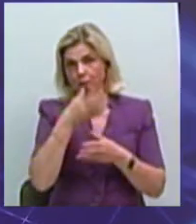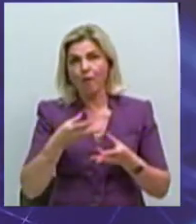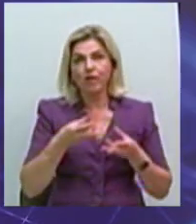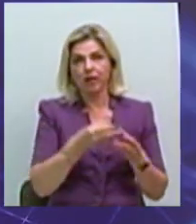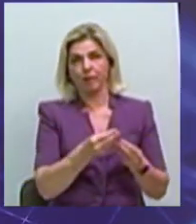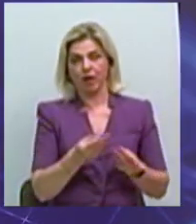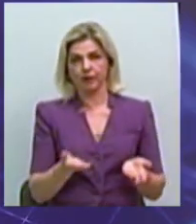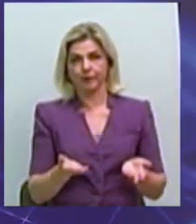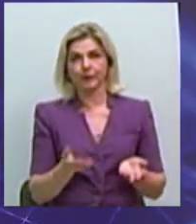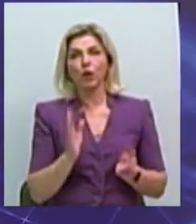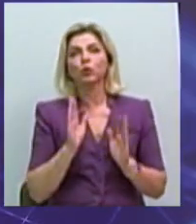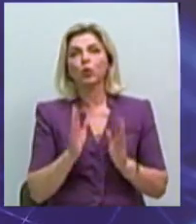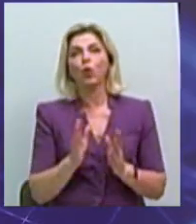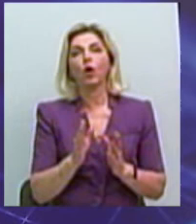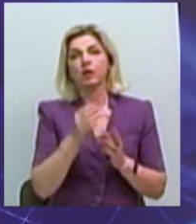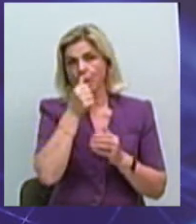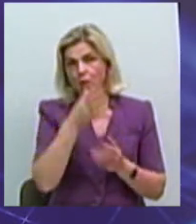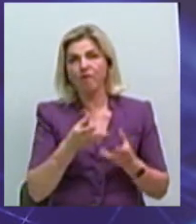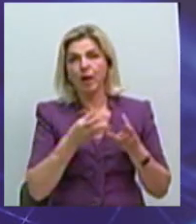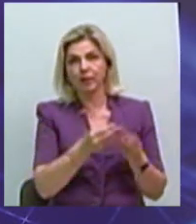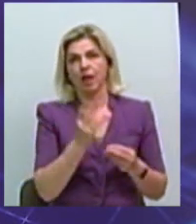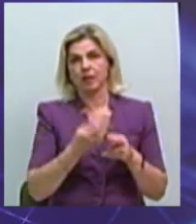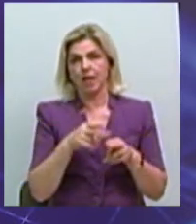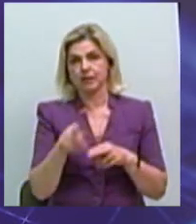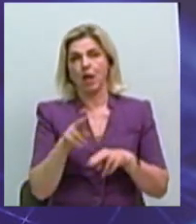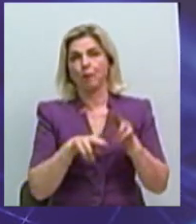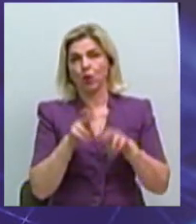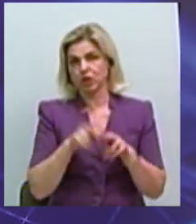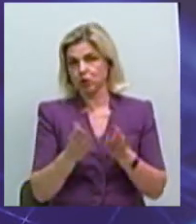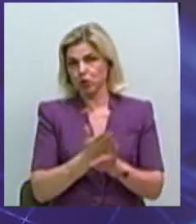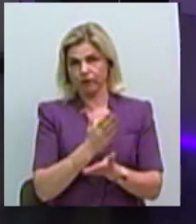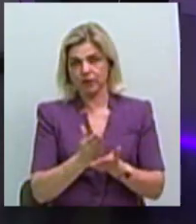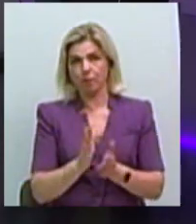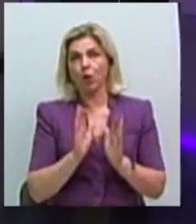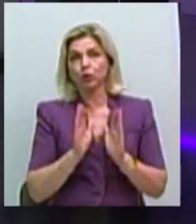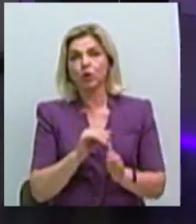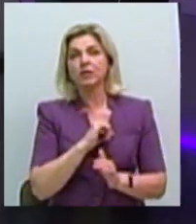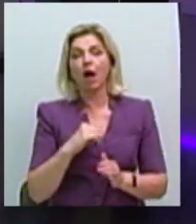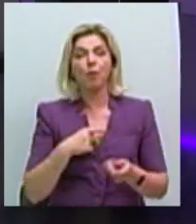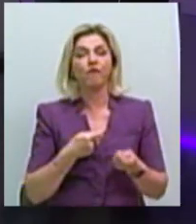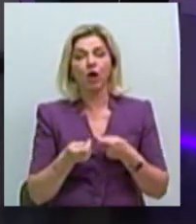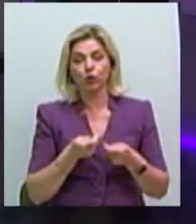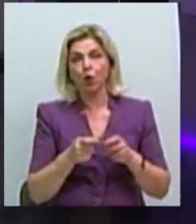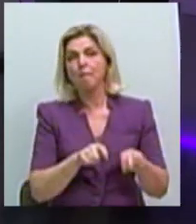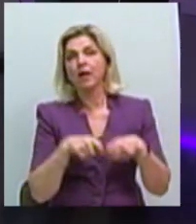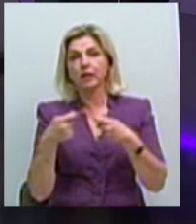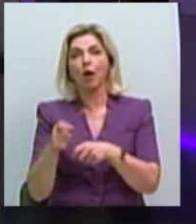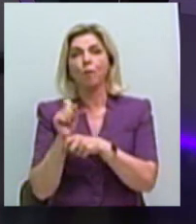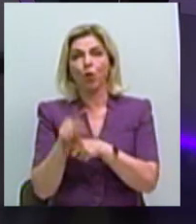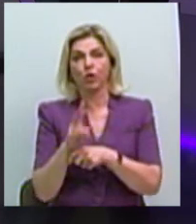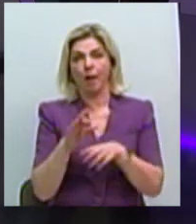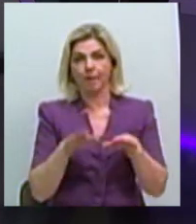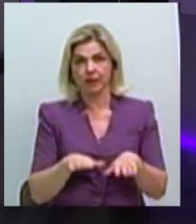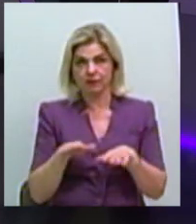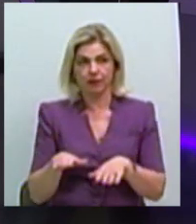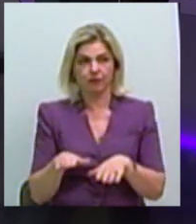можемо, знову ж тільки статистика, не може впливати на цей процес зовсім. Тобто самоврядування, тобто самоврядування, передача повноважень на місця,